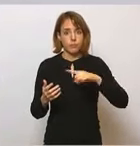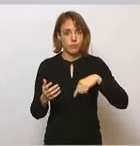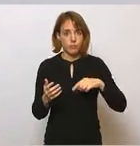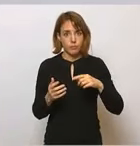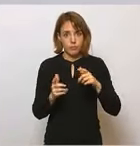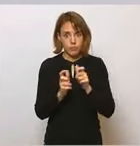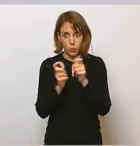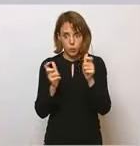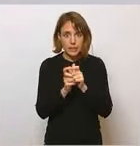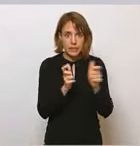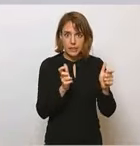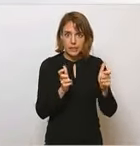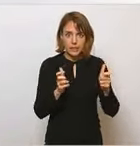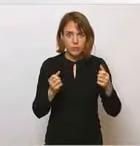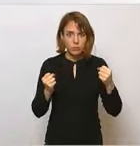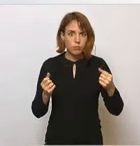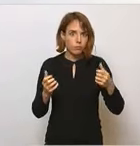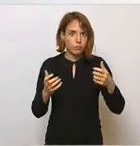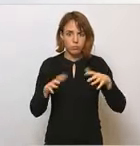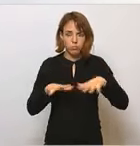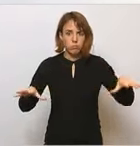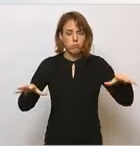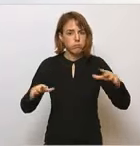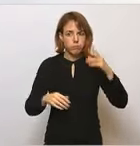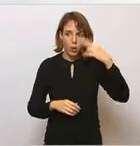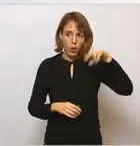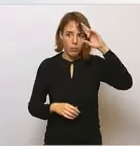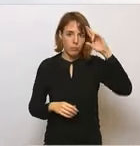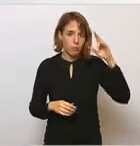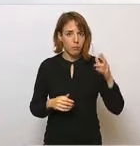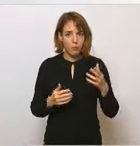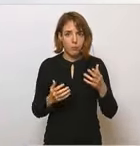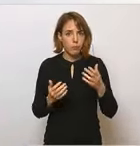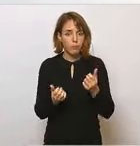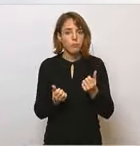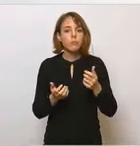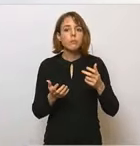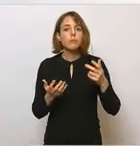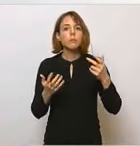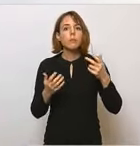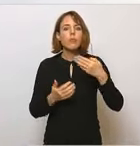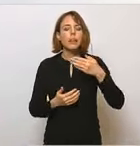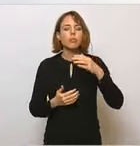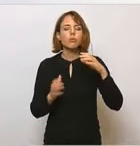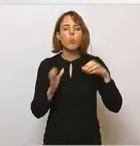Europe, notamment Match Group, qui a 300 employés ici en France.